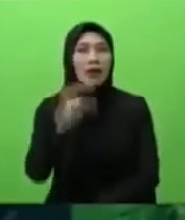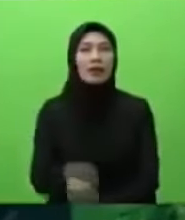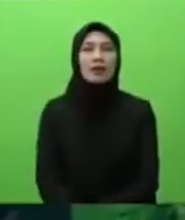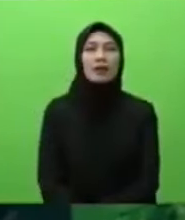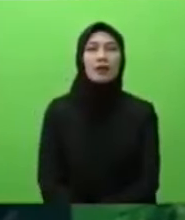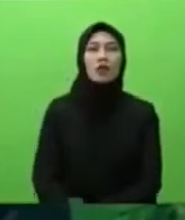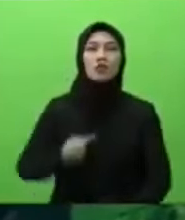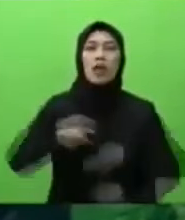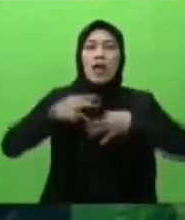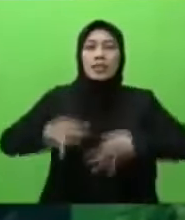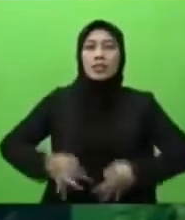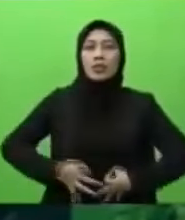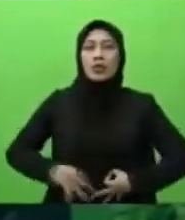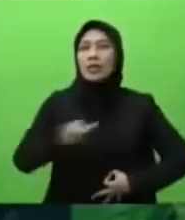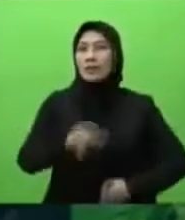Kesatria